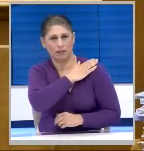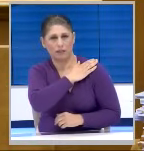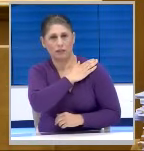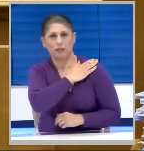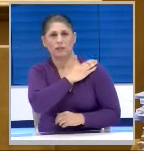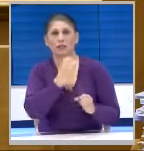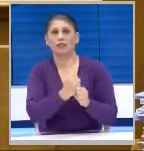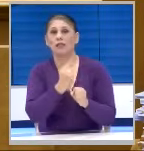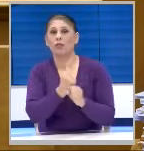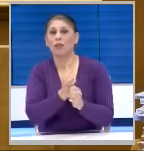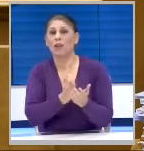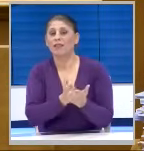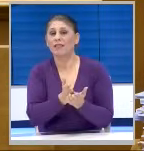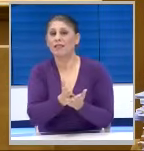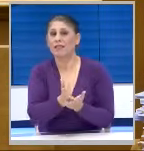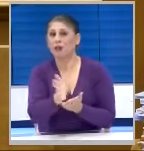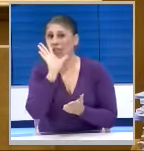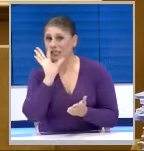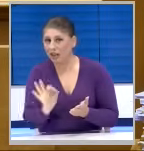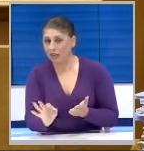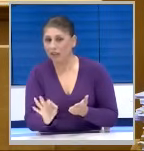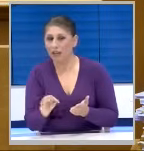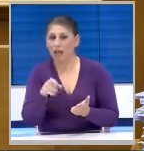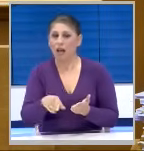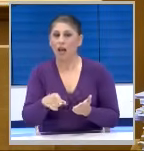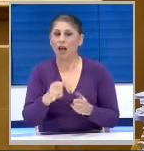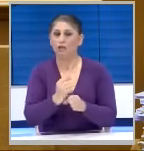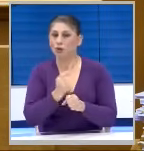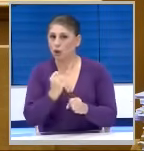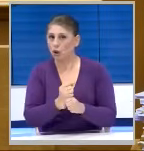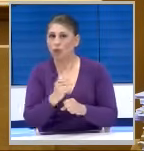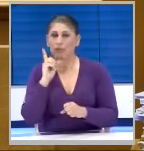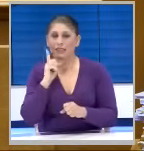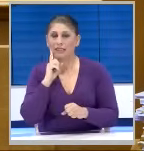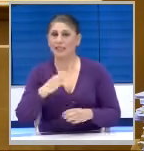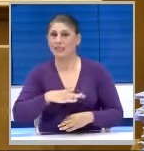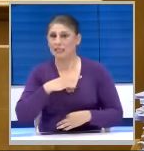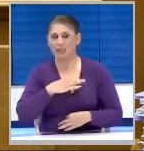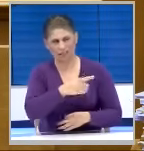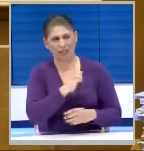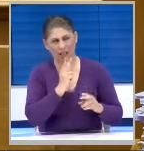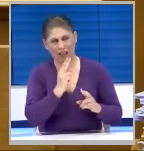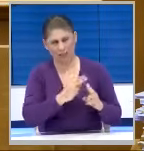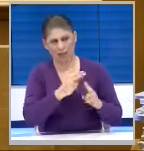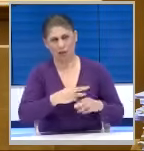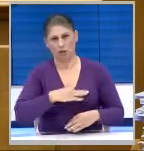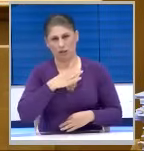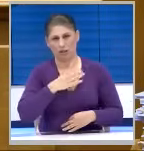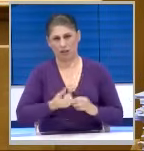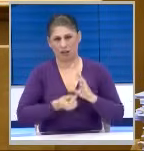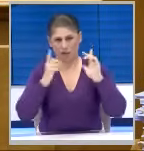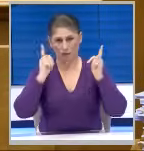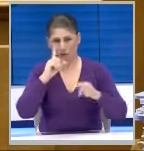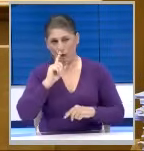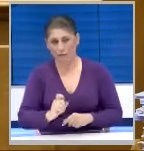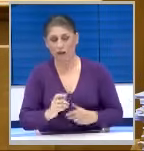της δικαιοσύνης το έργο της αλήθειας αυτό το έργο κυρίες και κύριοι και κυρίως κύριοι της νέας δημοκρατίας που οφείλει